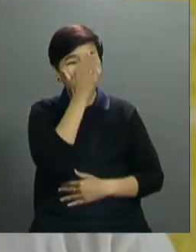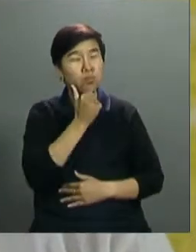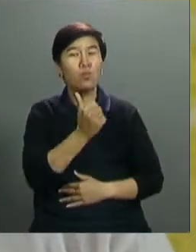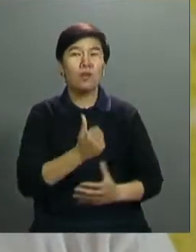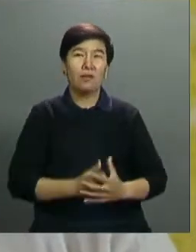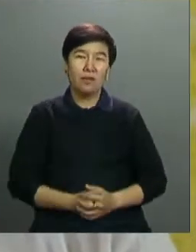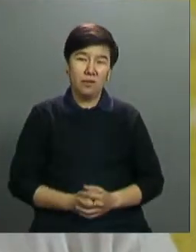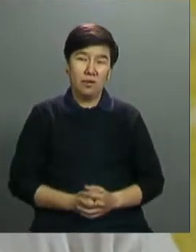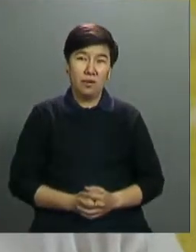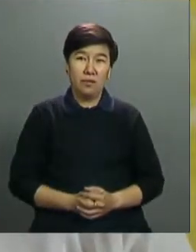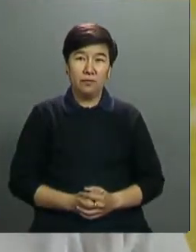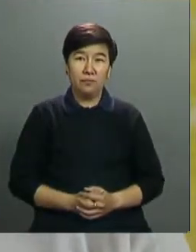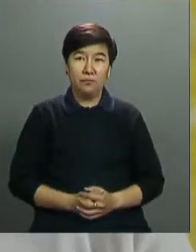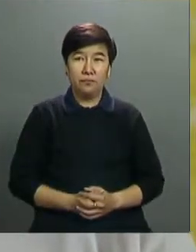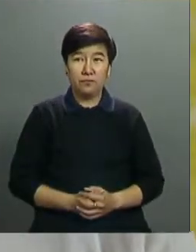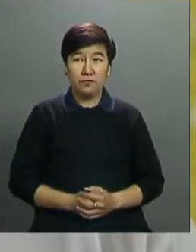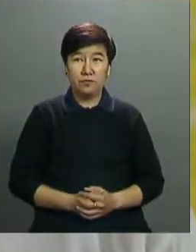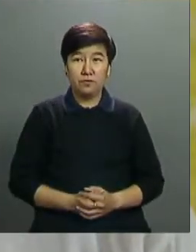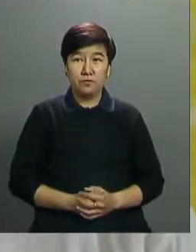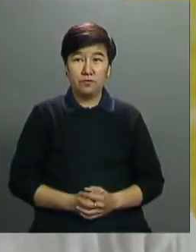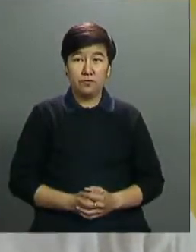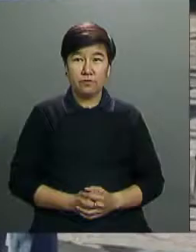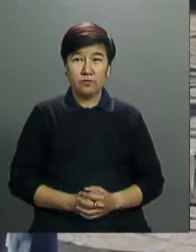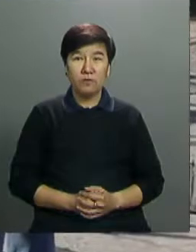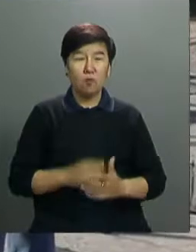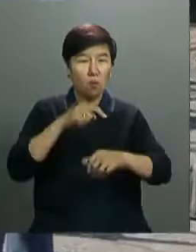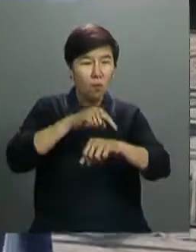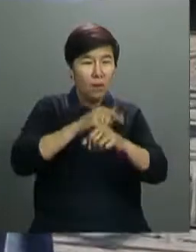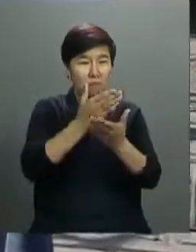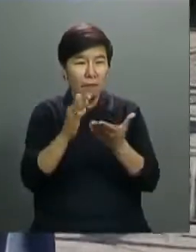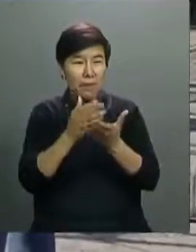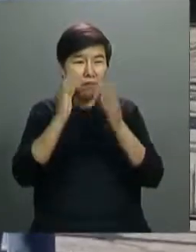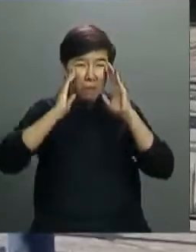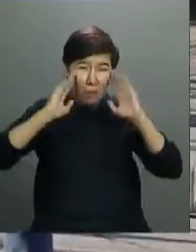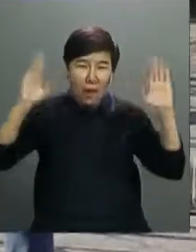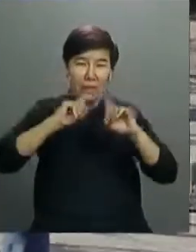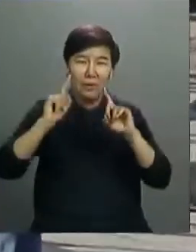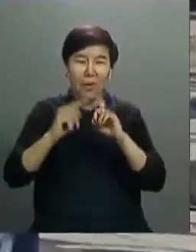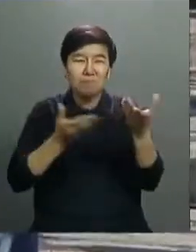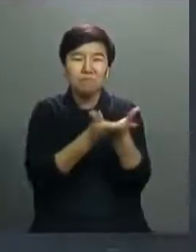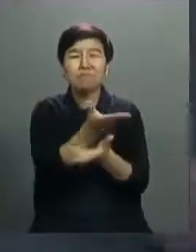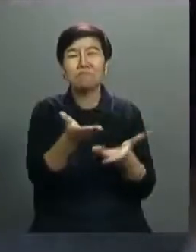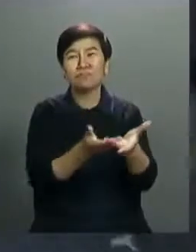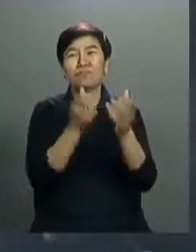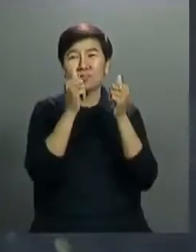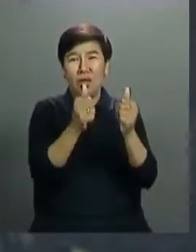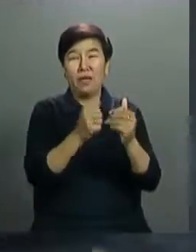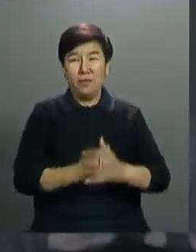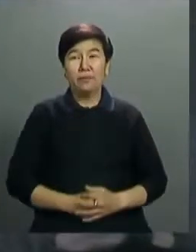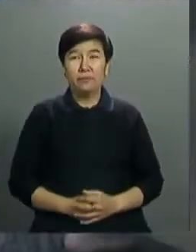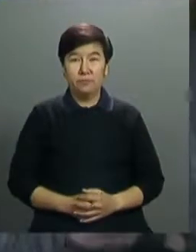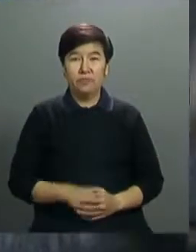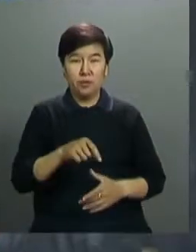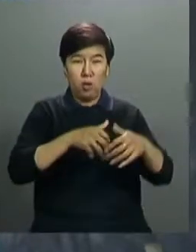มันก็ร่วมแบ่งปันกับคนอื่นๆได้ด้วย เป้าหมายในการจัดกิจกรรมเพื่อขับเคลื่อนชุมชนสามแพร่งให้